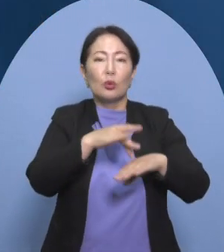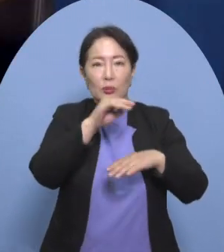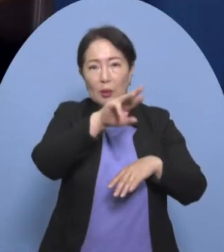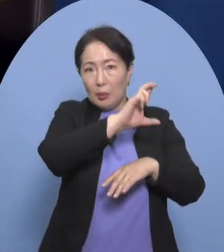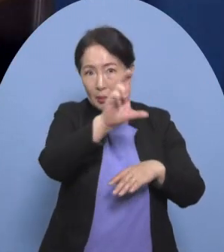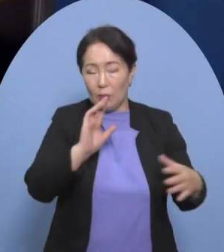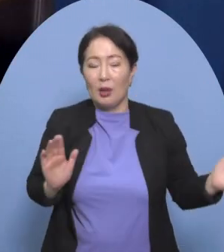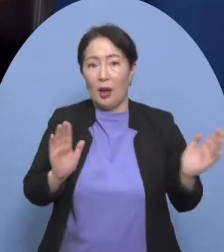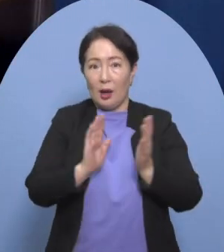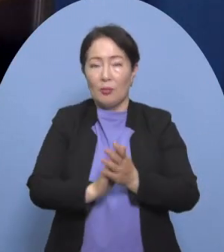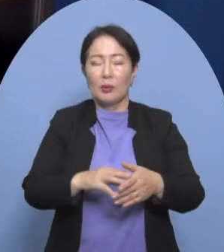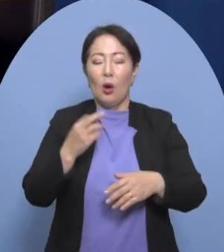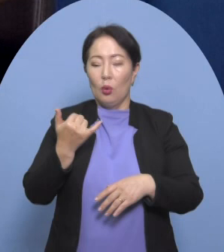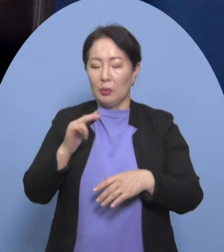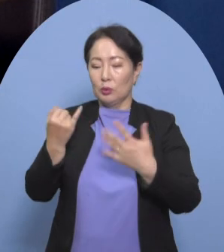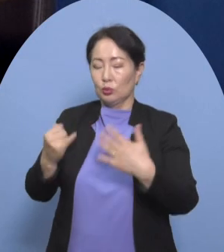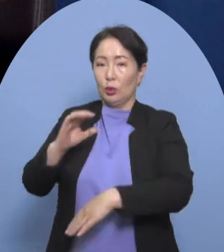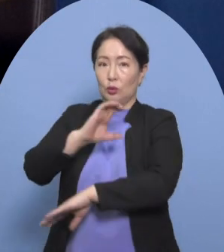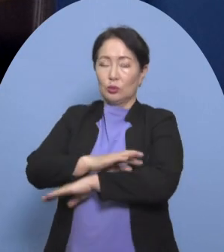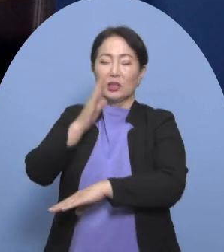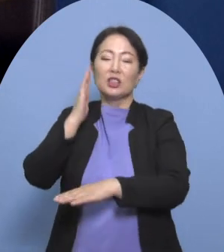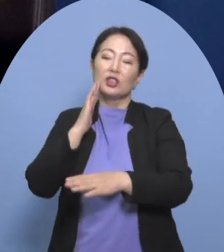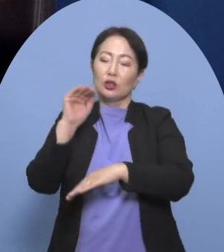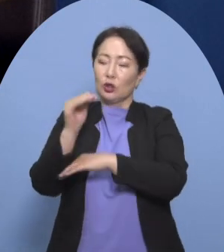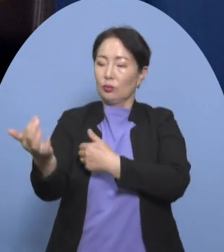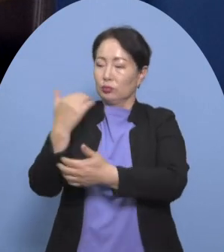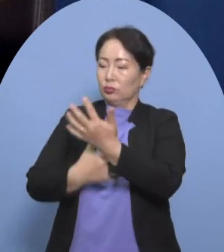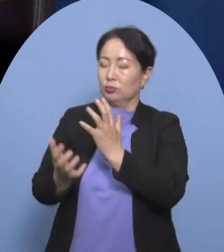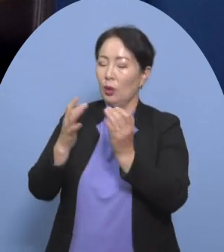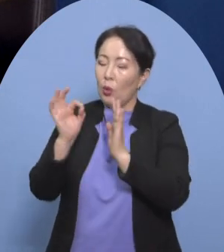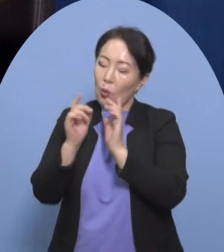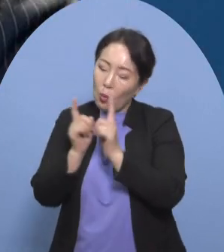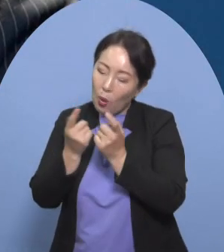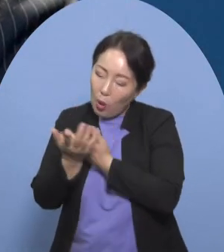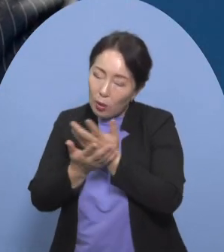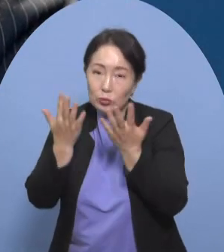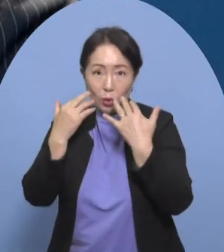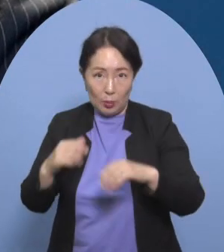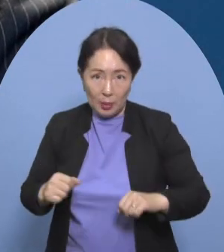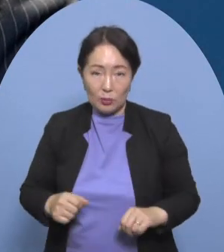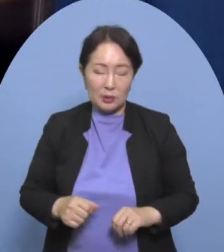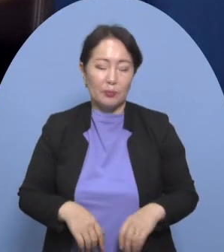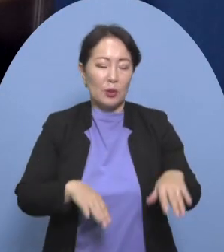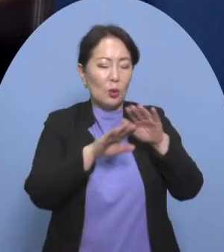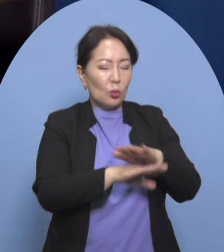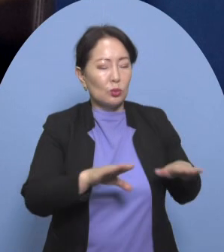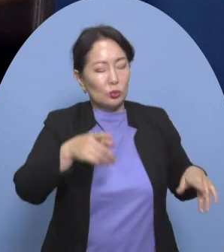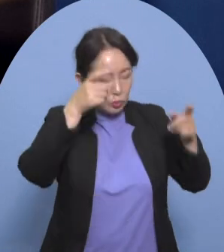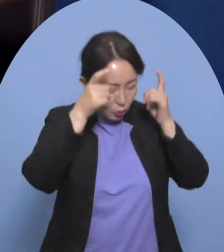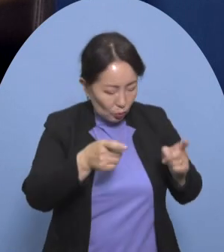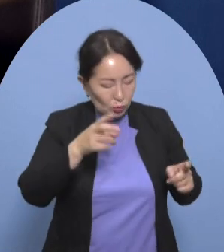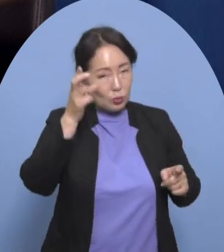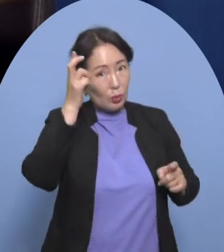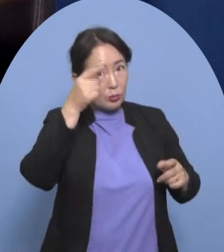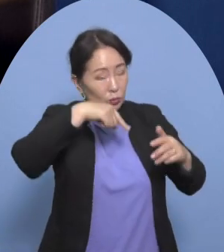хамтран Нийслэлийн 6 сургуулийн эцэгхийн төлөөллийг оролцуулан уулзалтыг зохион байгуулсан юм а. За хүүхдийн хүмүүжил, боловсрол,